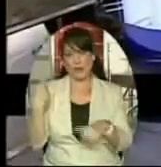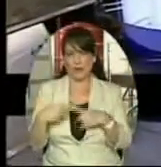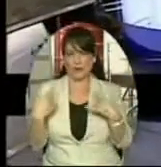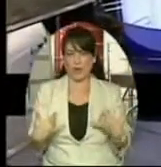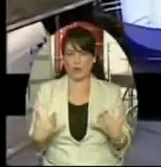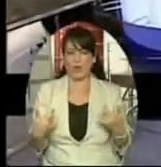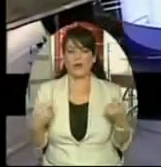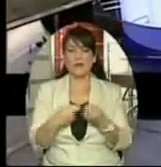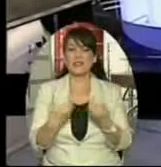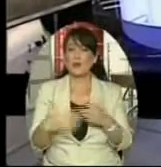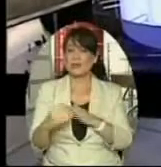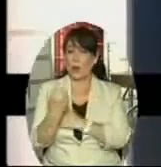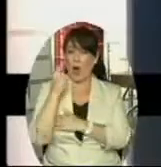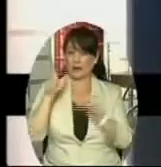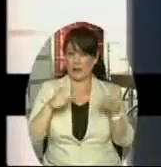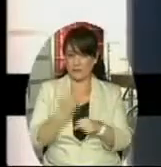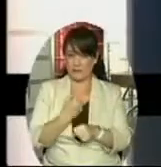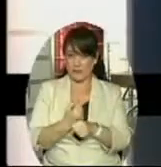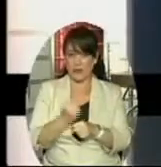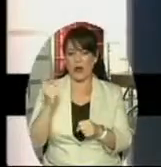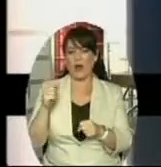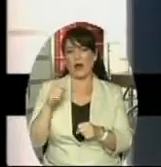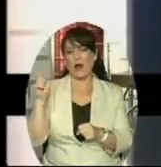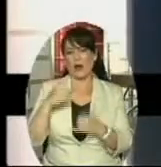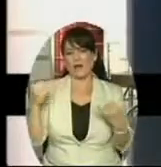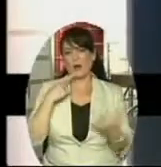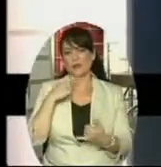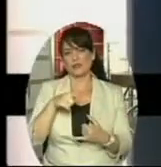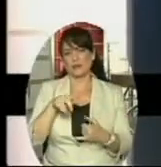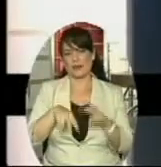באשר למחסור בכוח אדם, נמסר לנו ממשרד הרווחה שהנושא הזה נמצא בטיפול. חיים, תודה רבה לך. תודה.